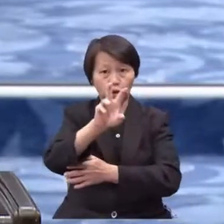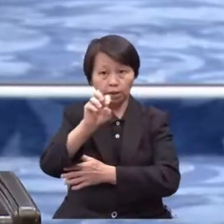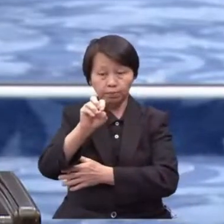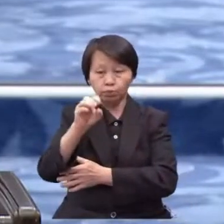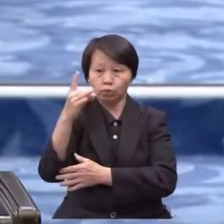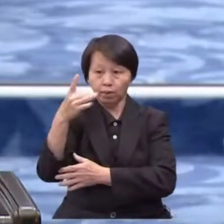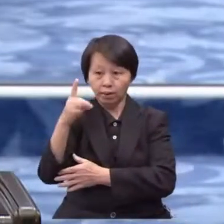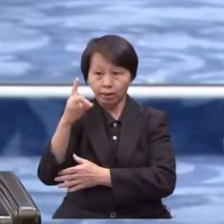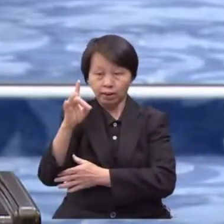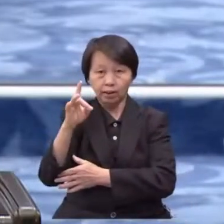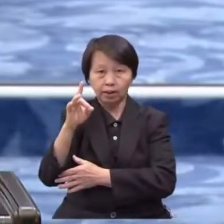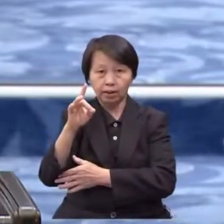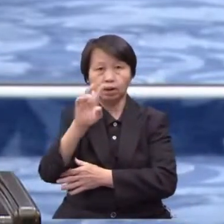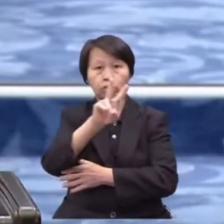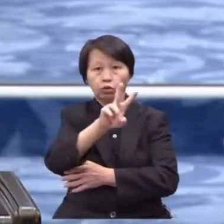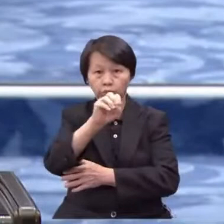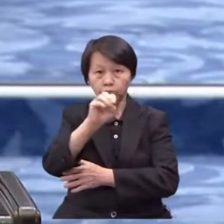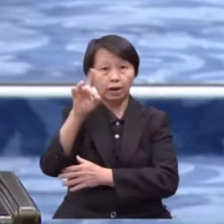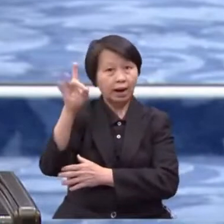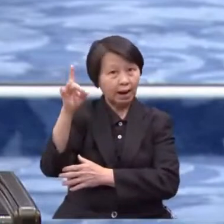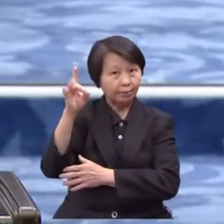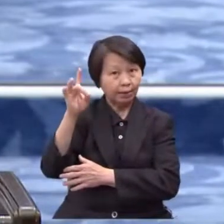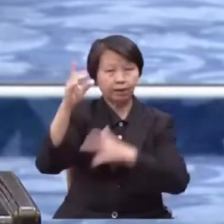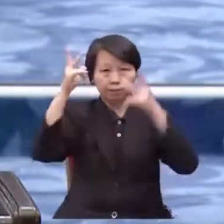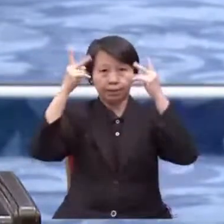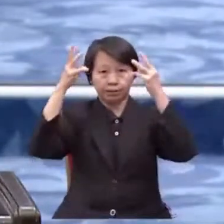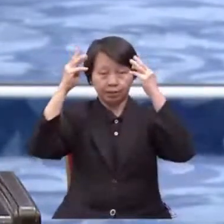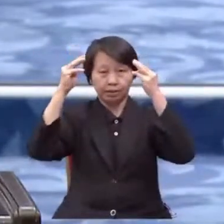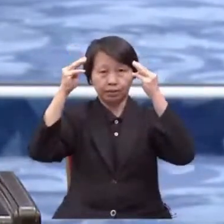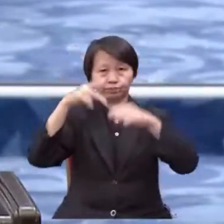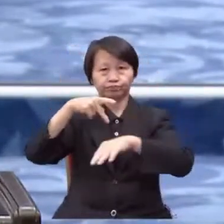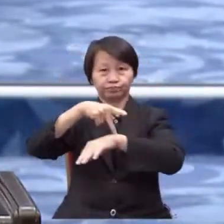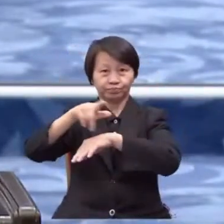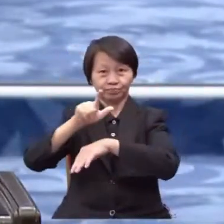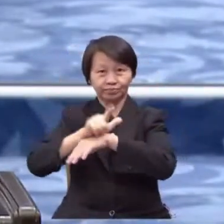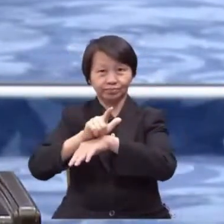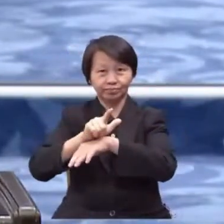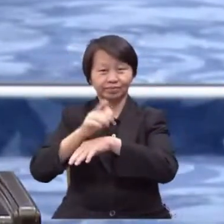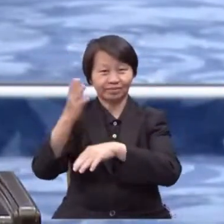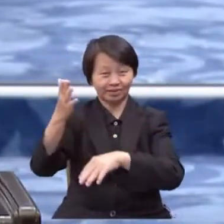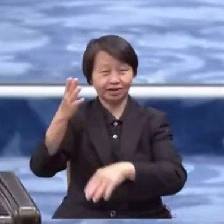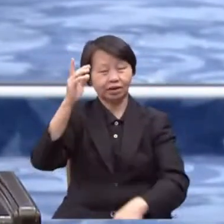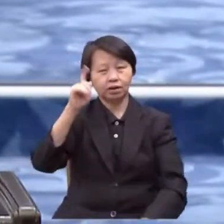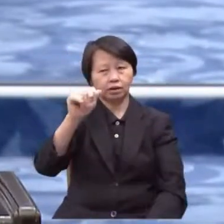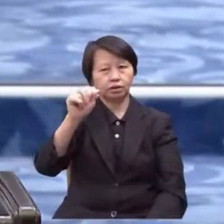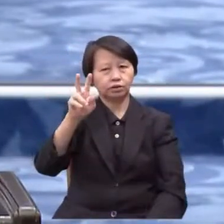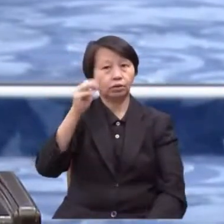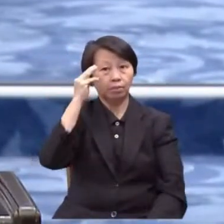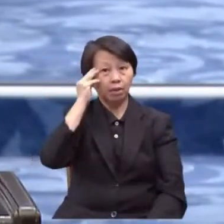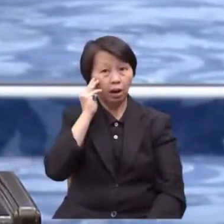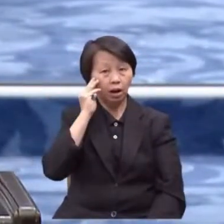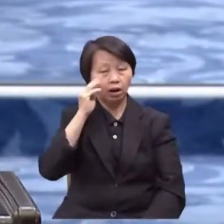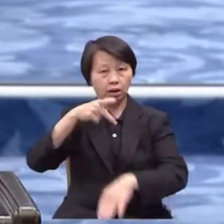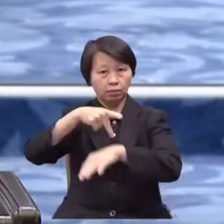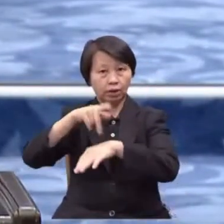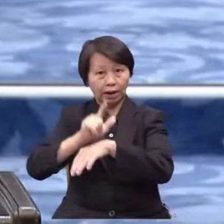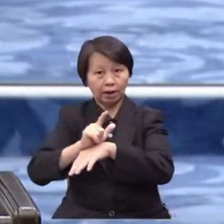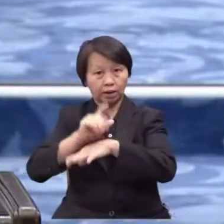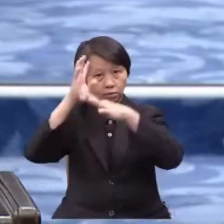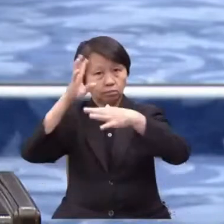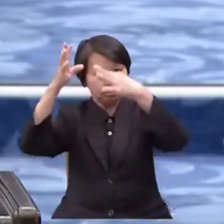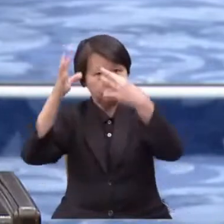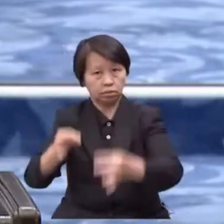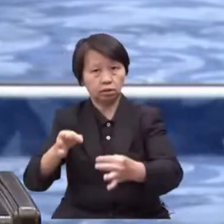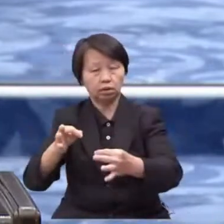menteri 2018 Langkawi Langkawi ya telah memutuskan untuk